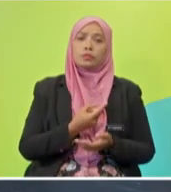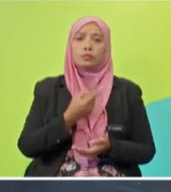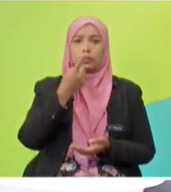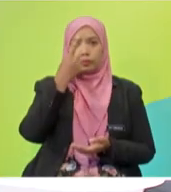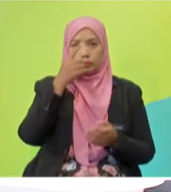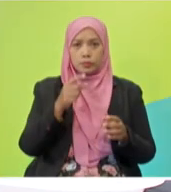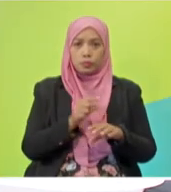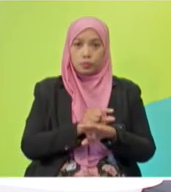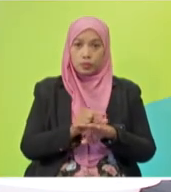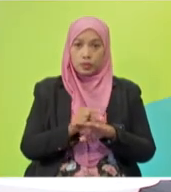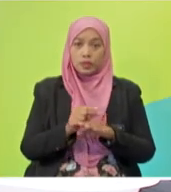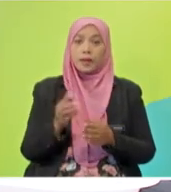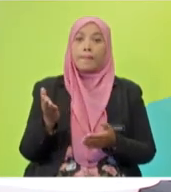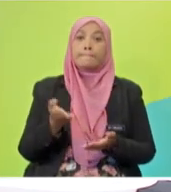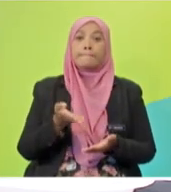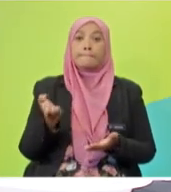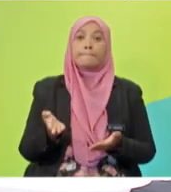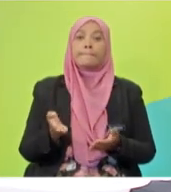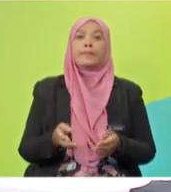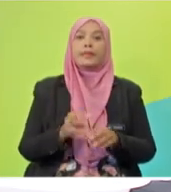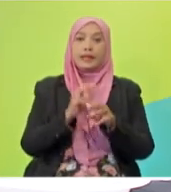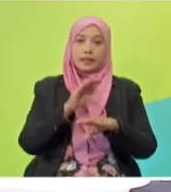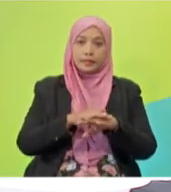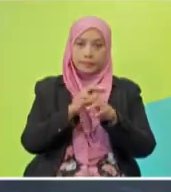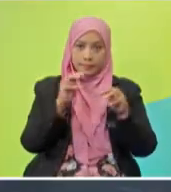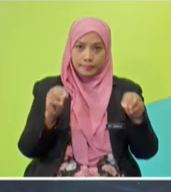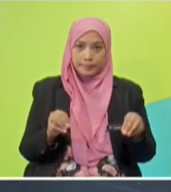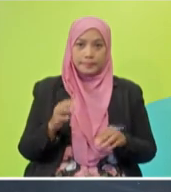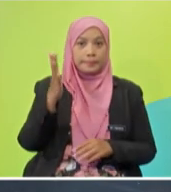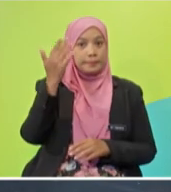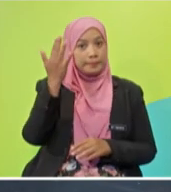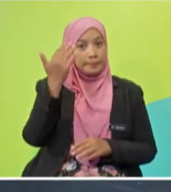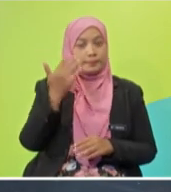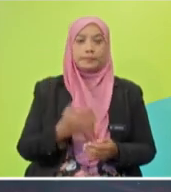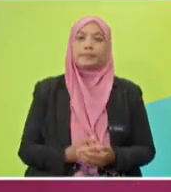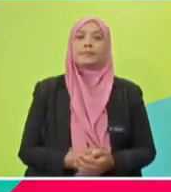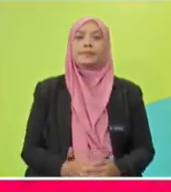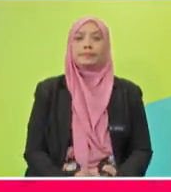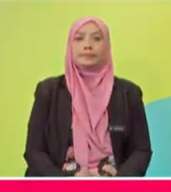macam menarik juga kan, cikgu? Kan? Jom kita masuk kelas, cikgu. Jom. Jom.